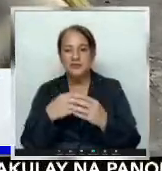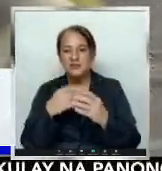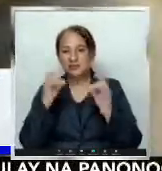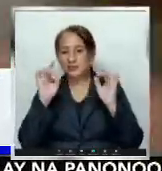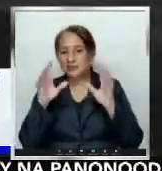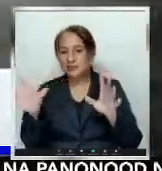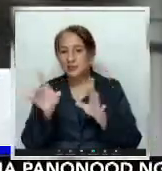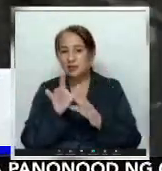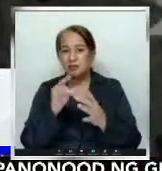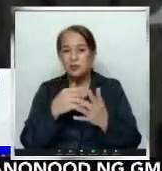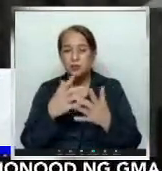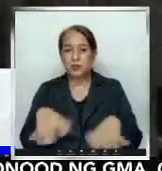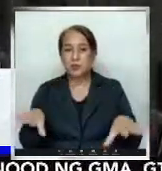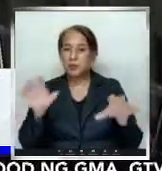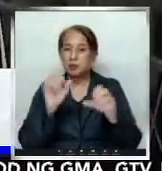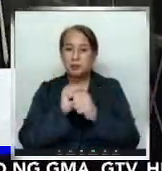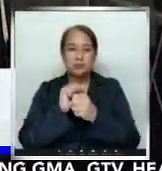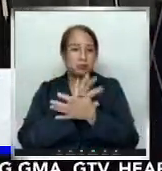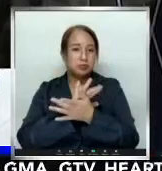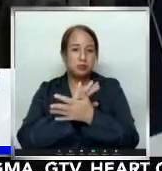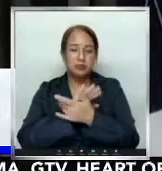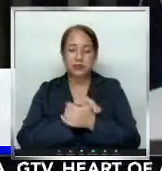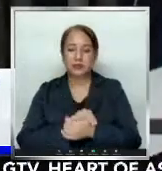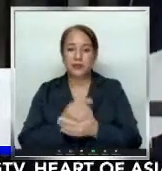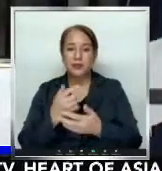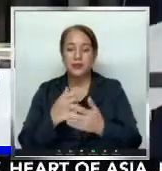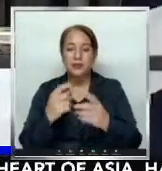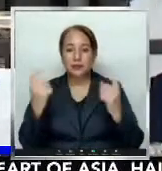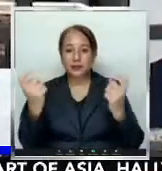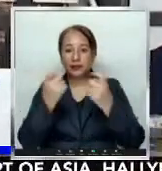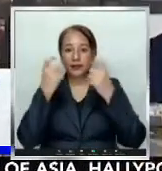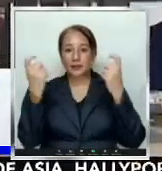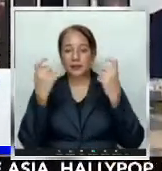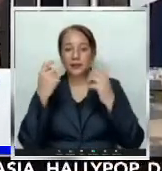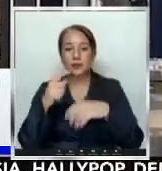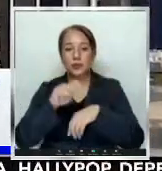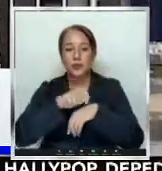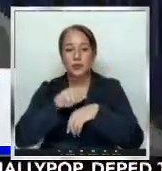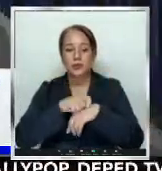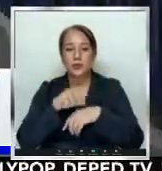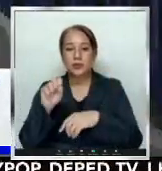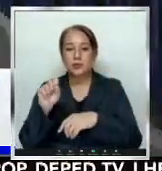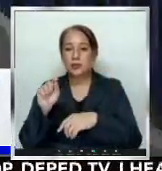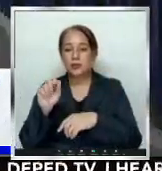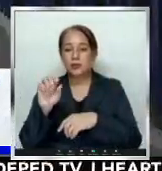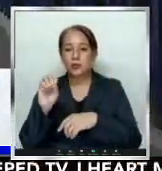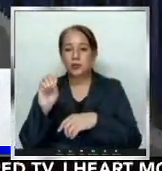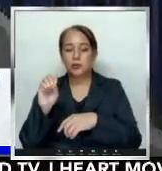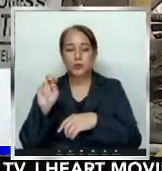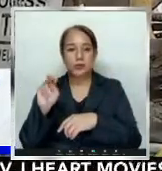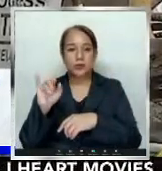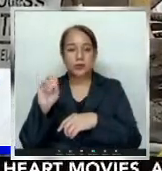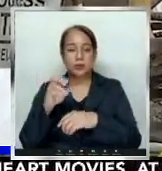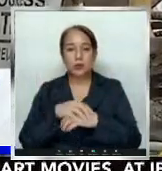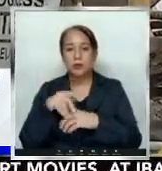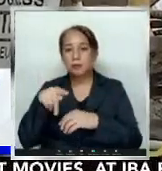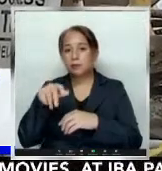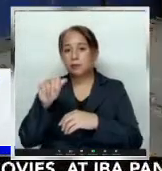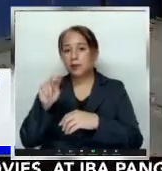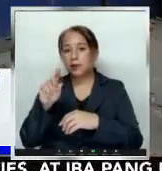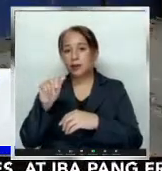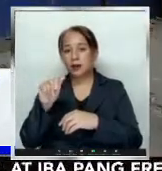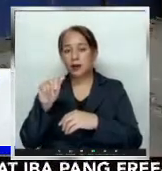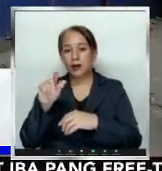matatapos yung pandemya. Kasabay na magdiriwang ng pista ng Tondo, ang Santo Niño de Pandakan, under construction pa rin ang simbahan na